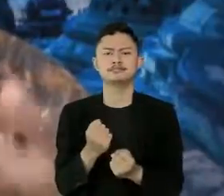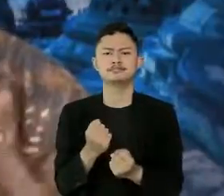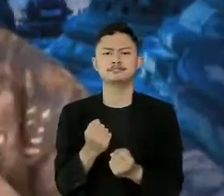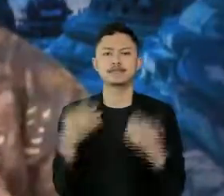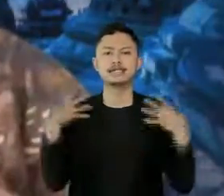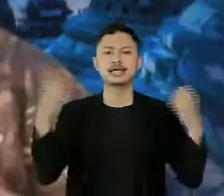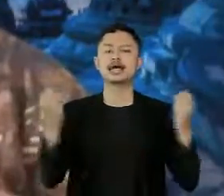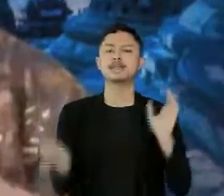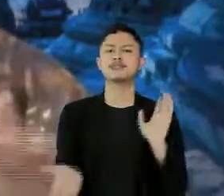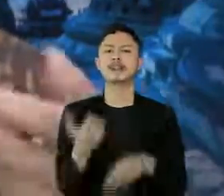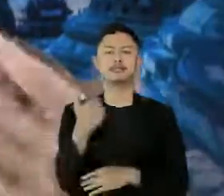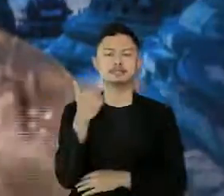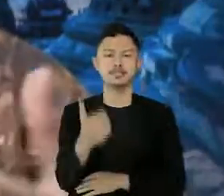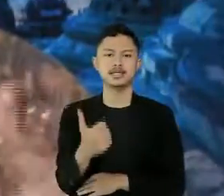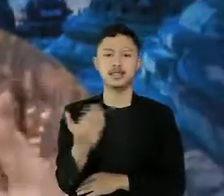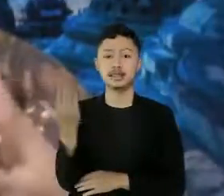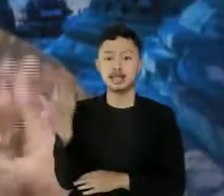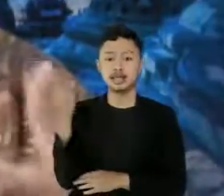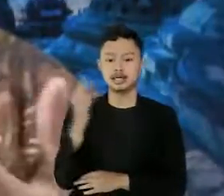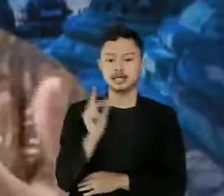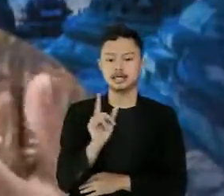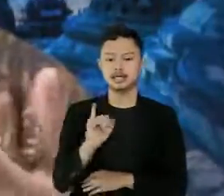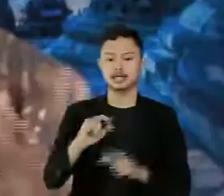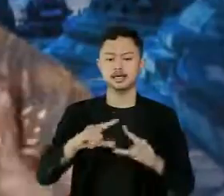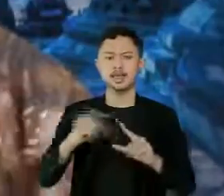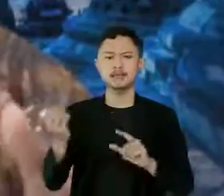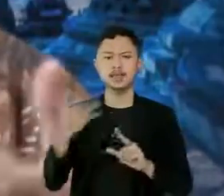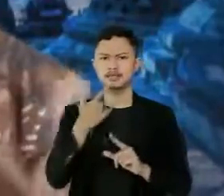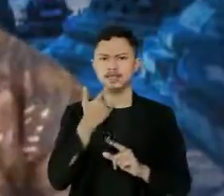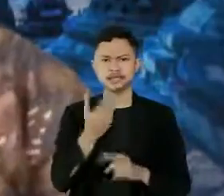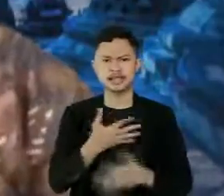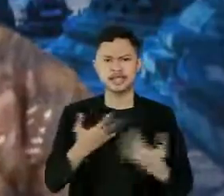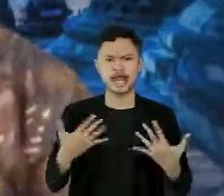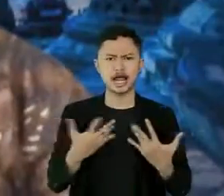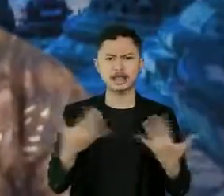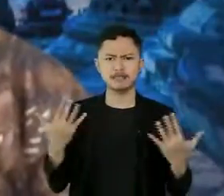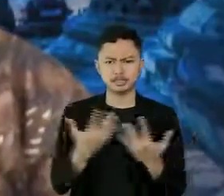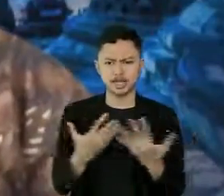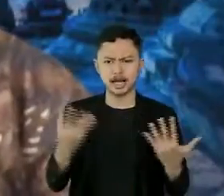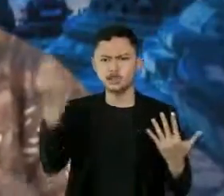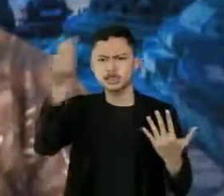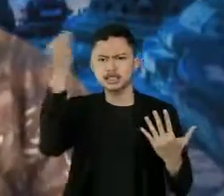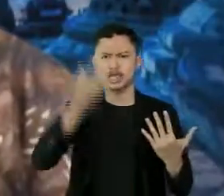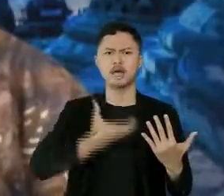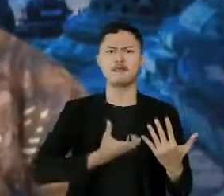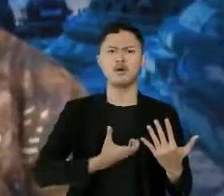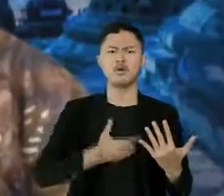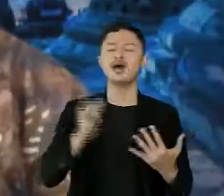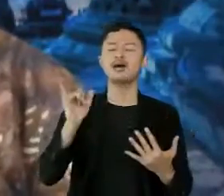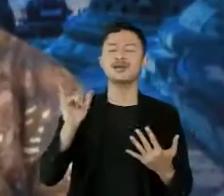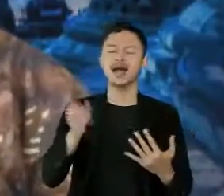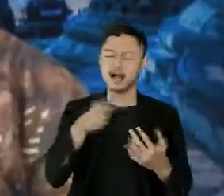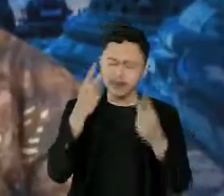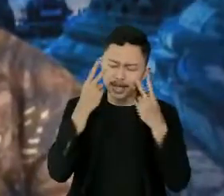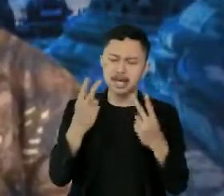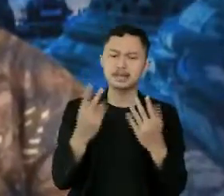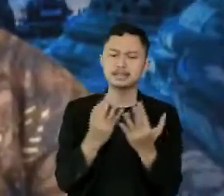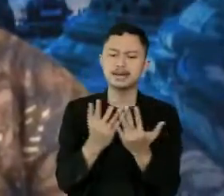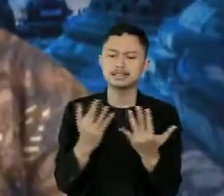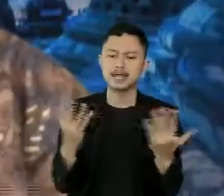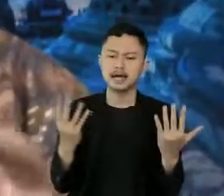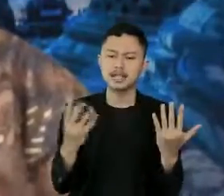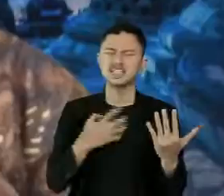balik. Tadi Mbak Ria bilang ada semangat, apa kayak dendam gitu, pengen berwisata lagi, memang itu kami melihat animonya sangat